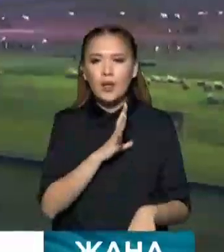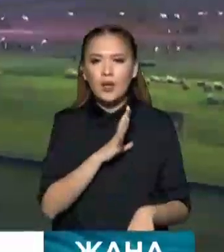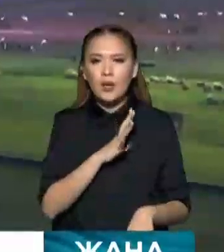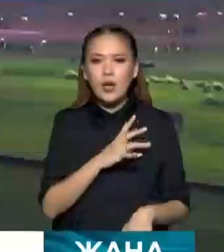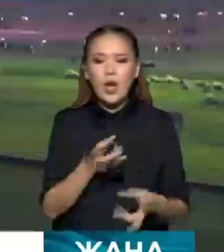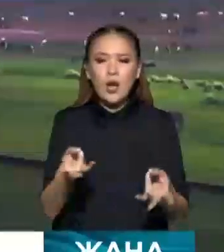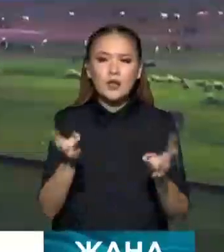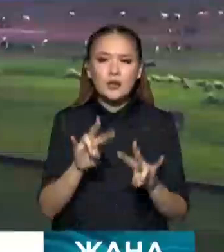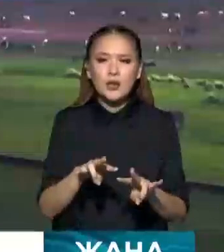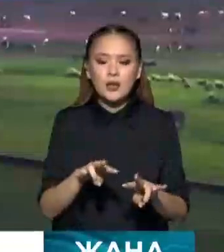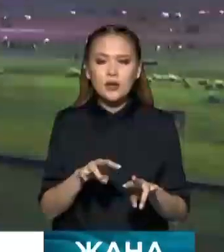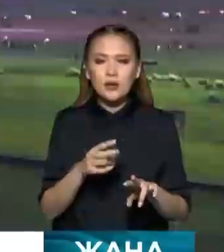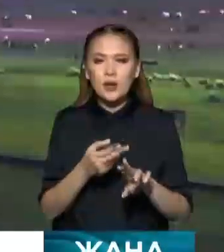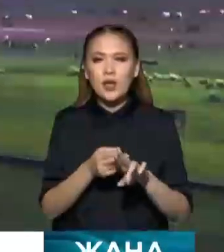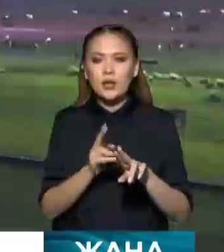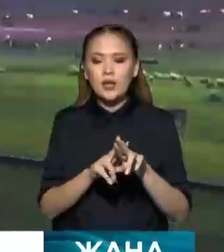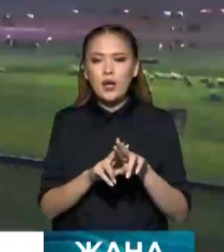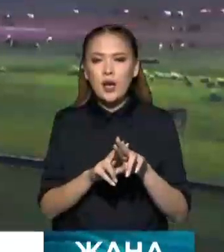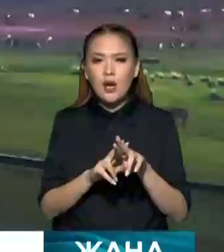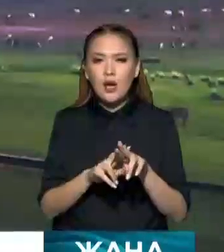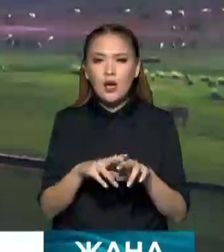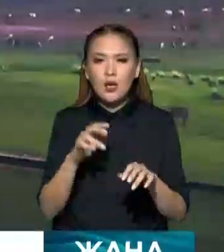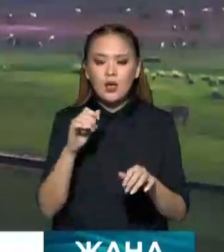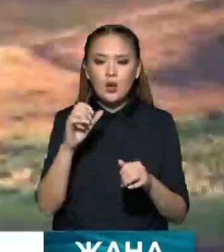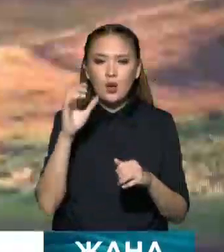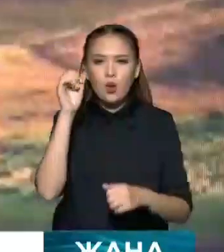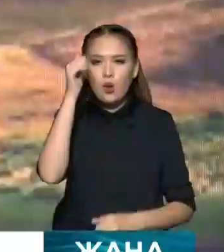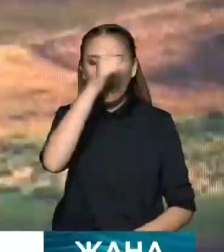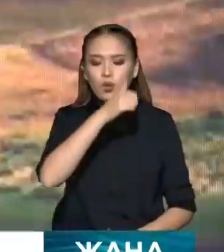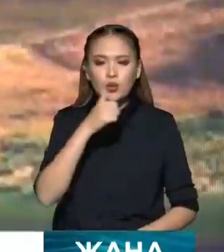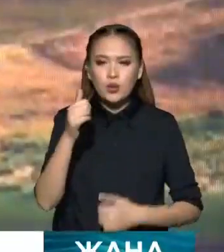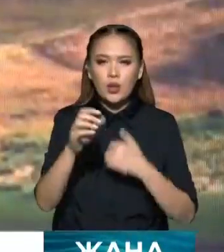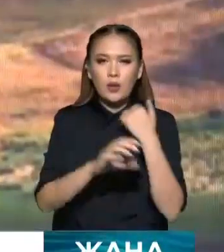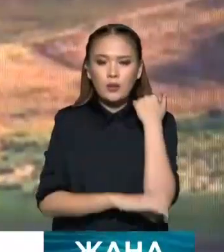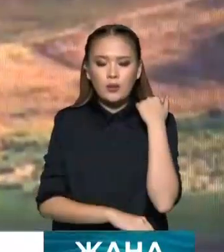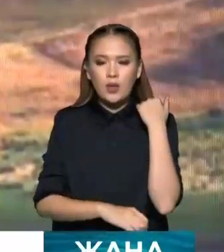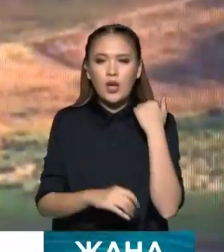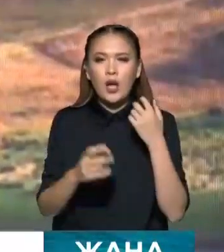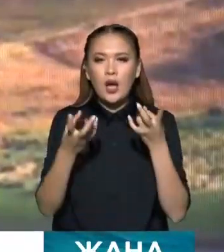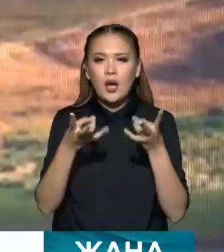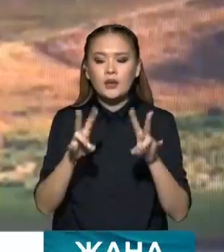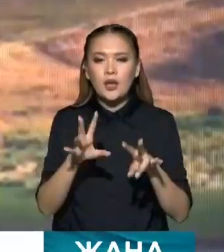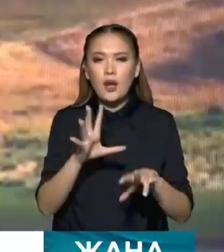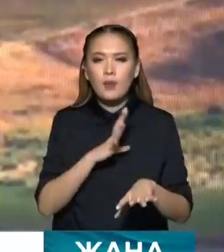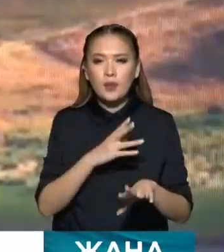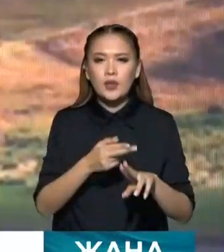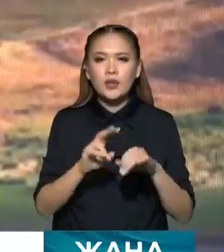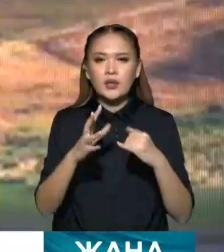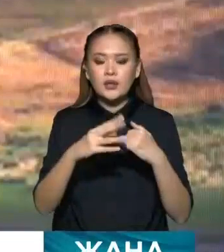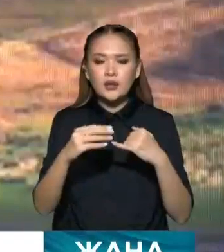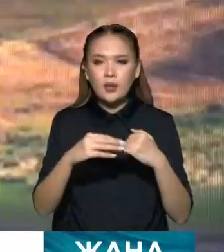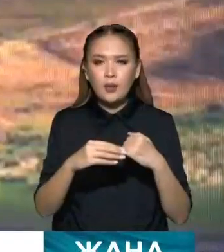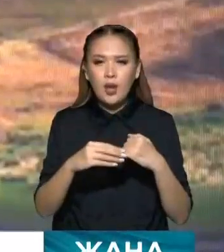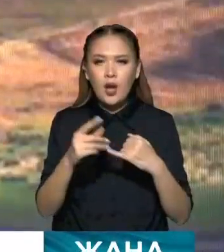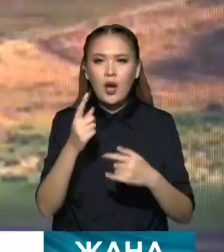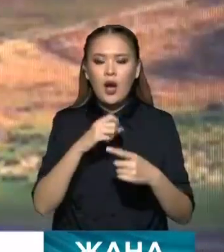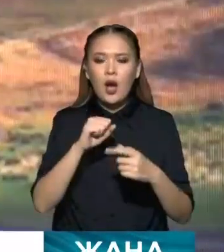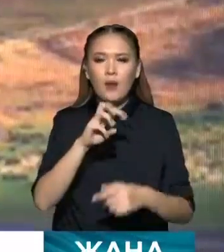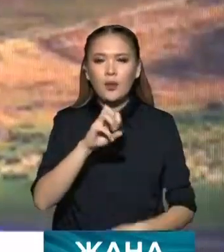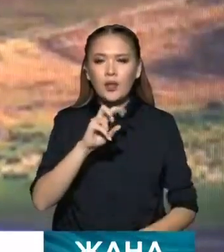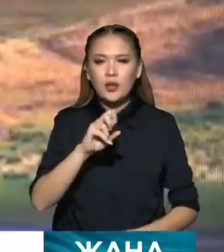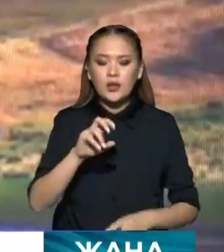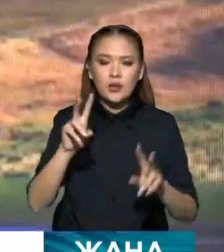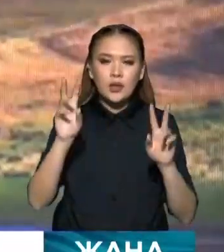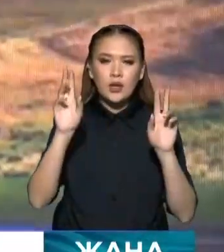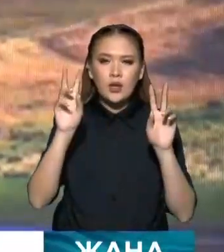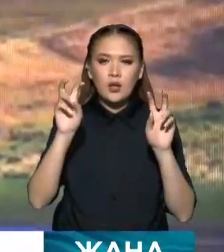гектар қайтарылды. Енді жылдың аяғына дейін 1,5 миллион гектар бар. Менің ойымша бүкіл жаңағы Аманат партиясының